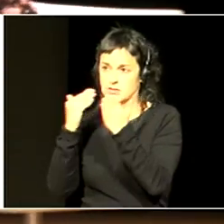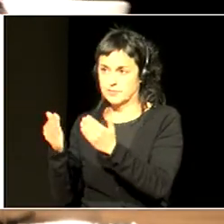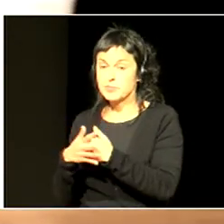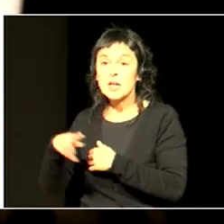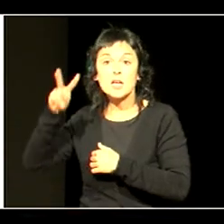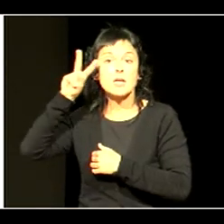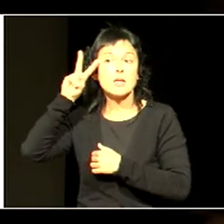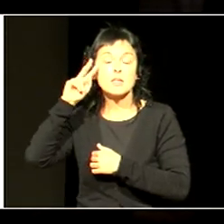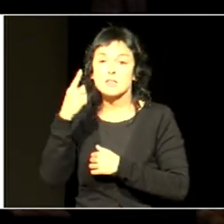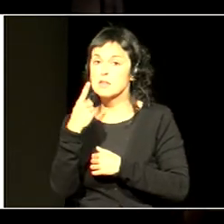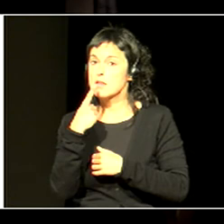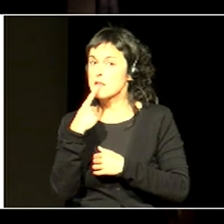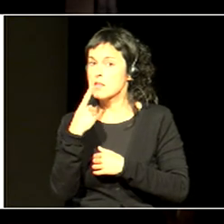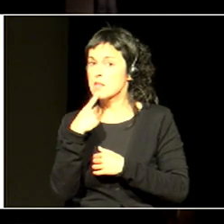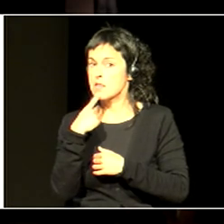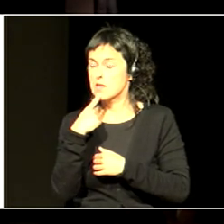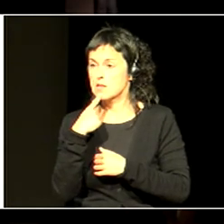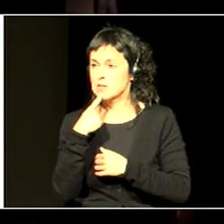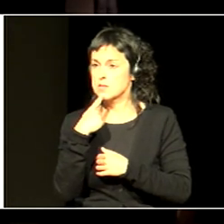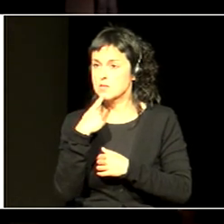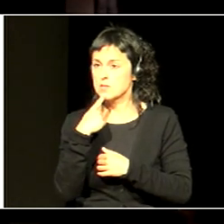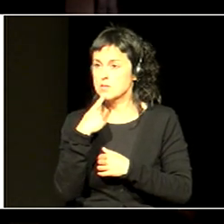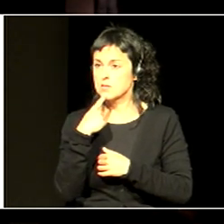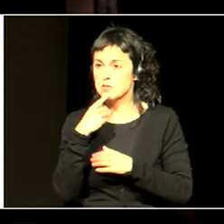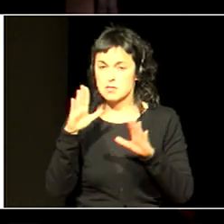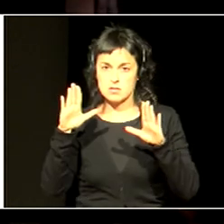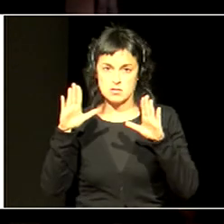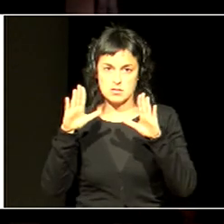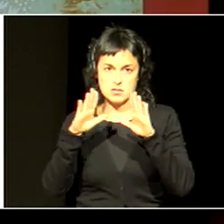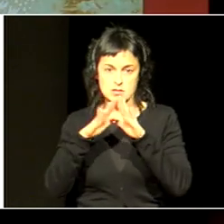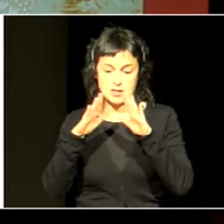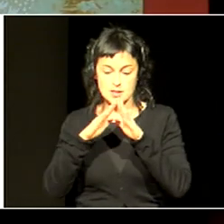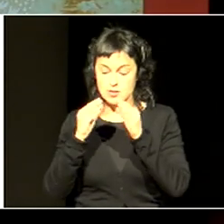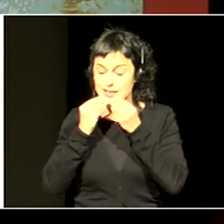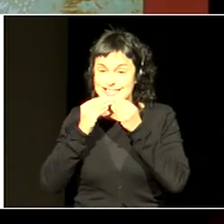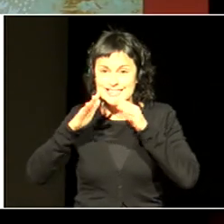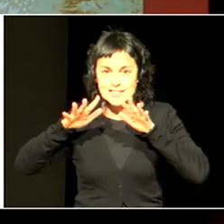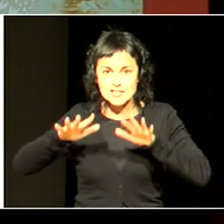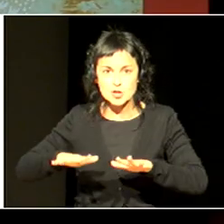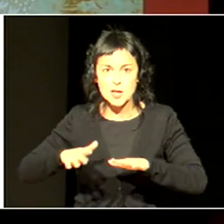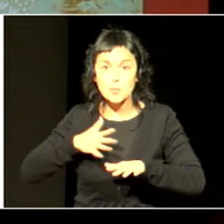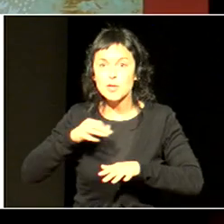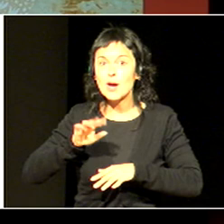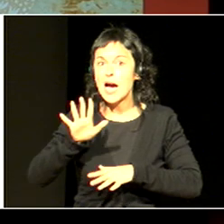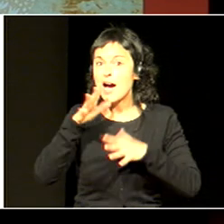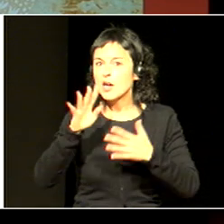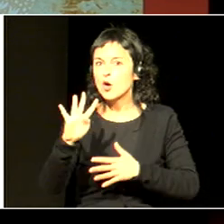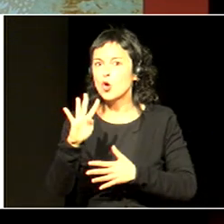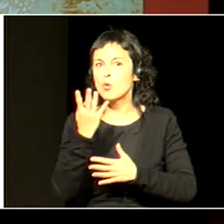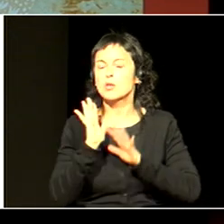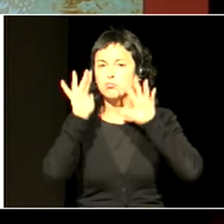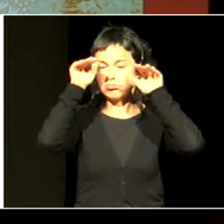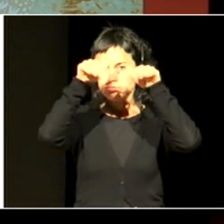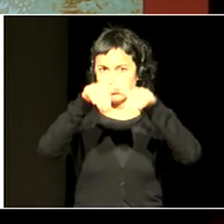diote, historiaren, feminismoaren laugarren olatuan esote gauden, beraz, nire